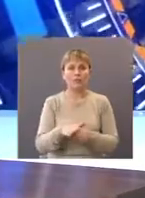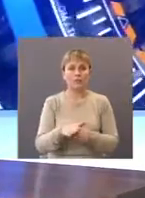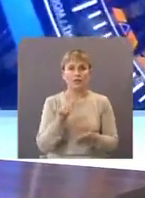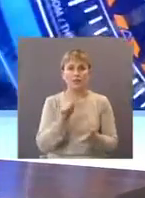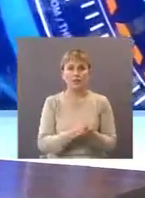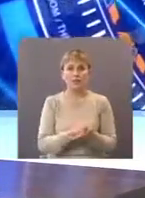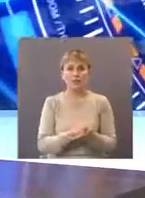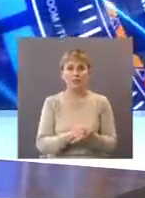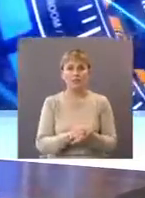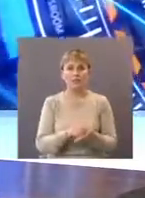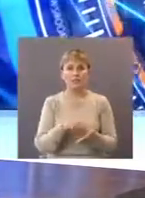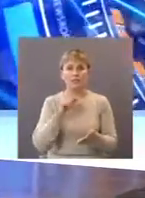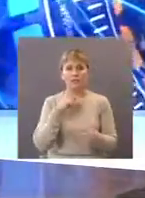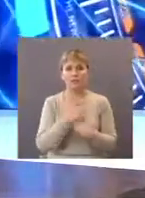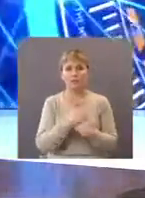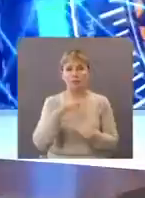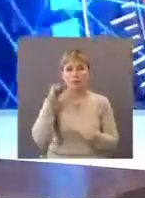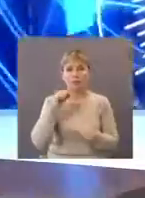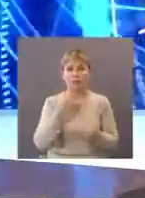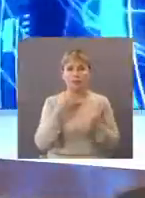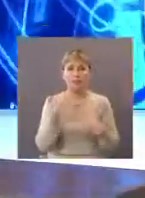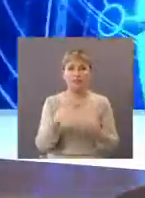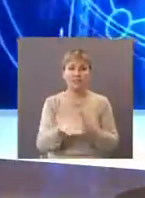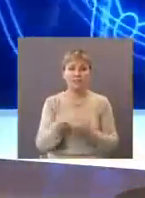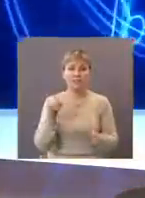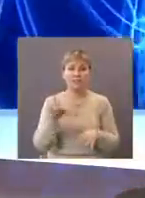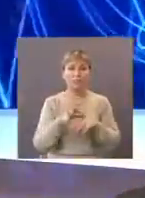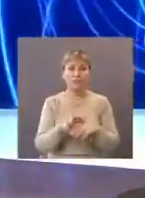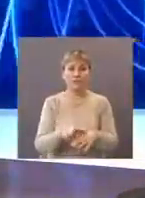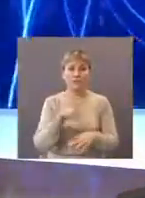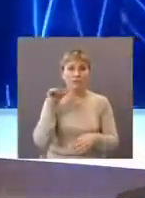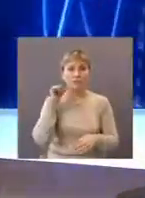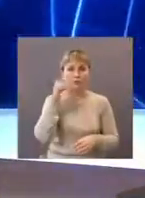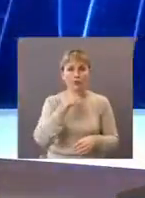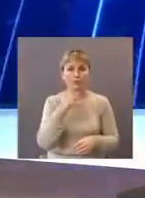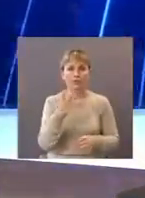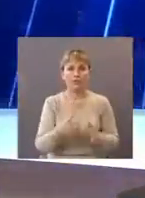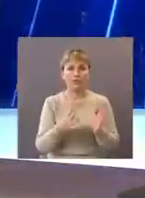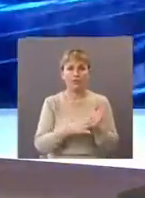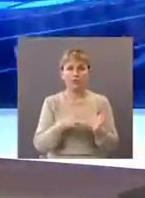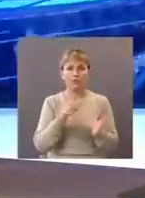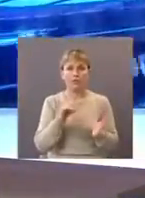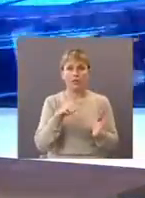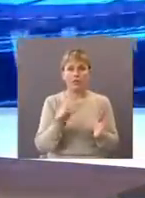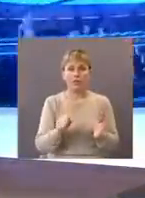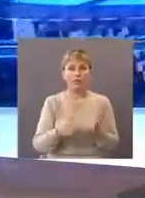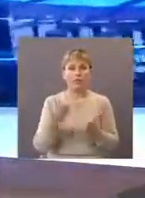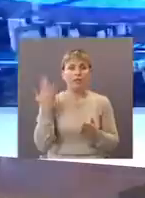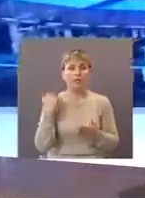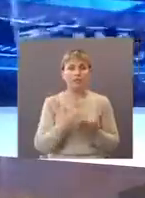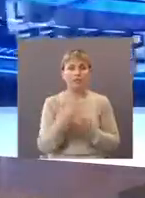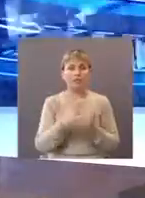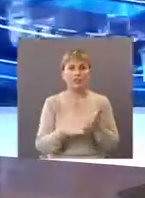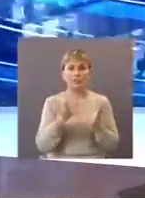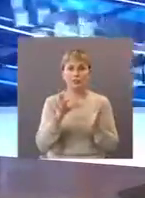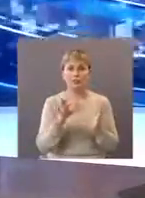главы Узбекистана. Кстати, последние президентские выборы там прошли в прошлом году, 29 марта. Тогда свыше